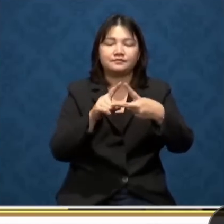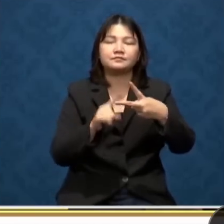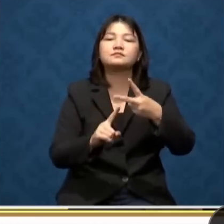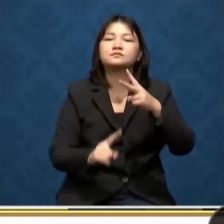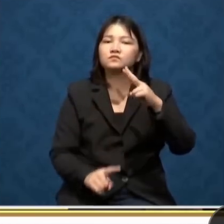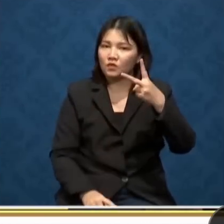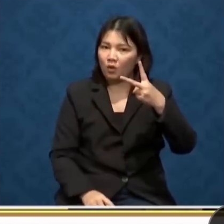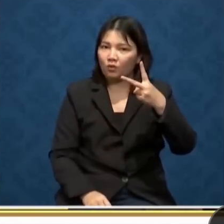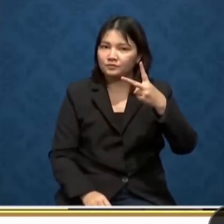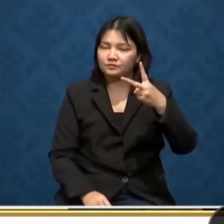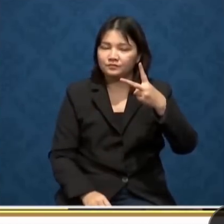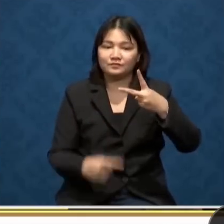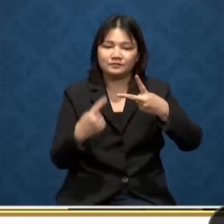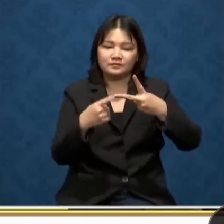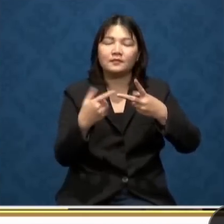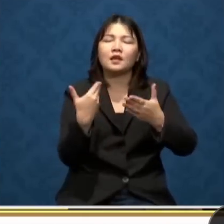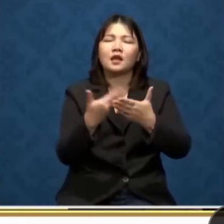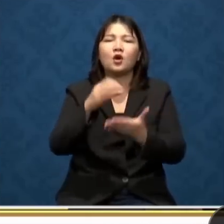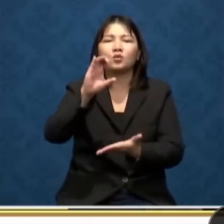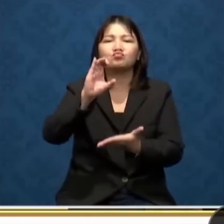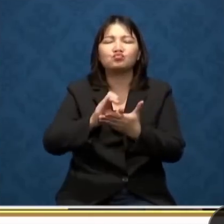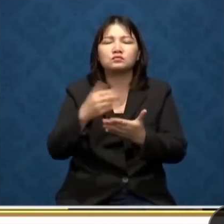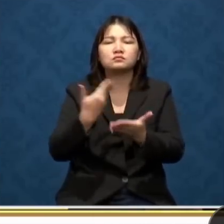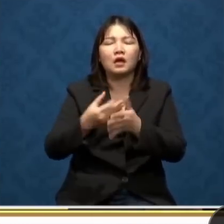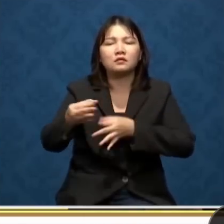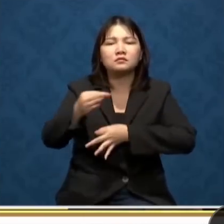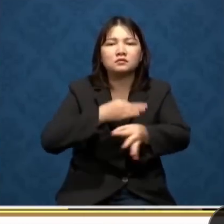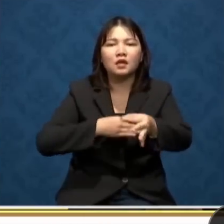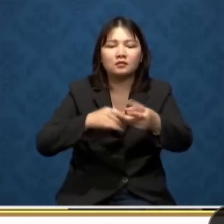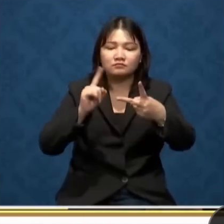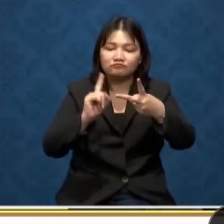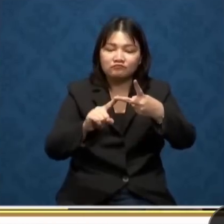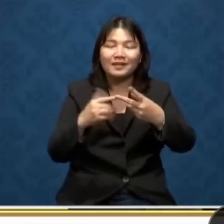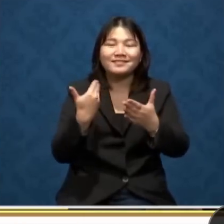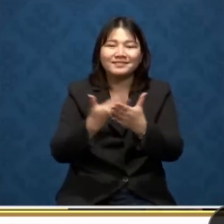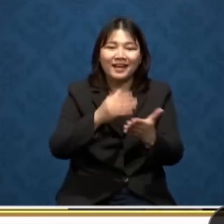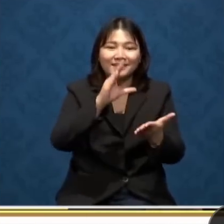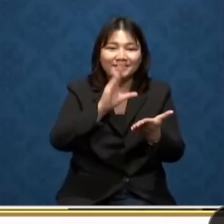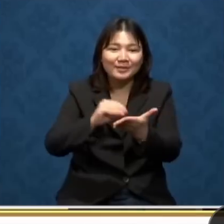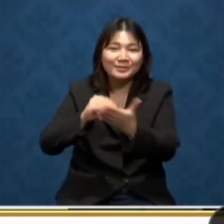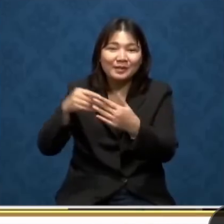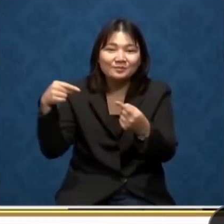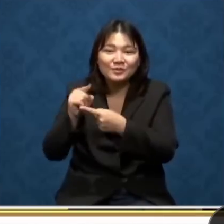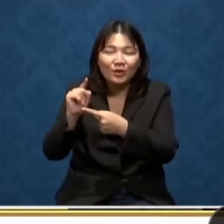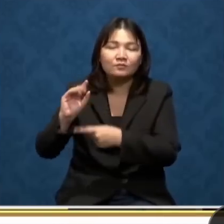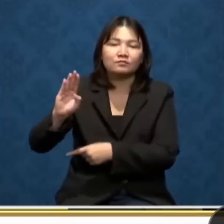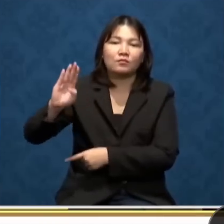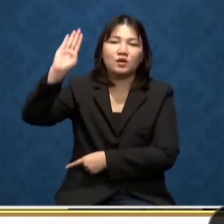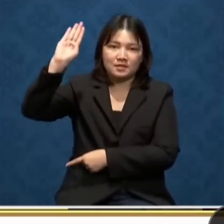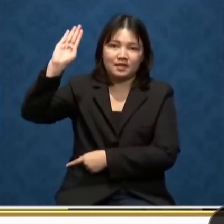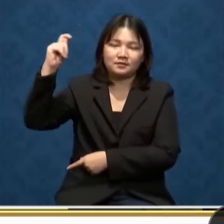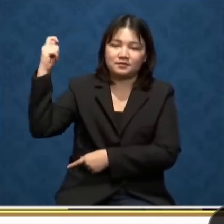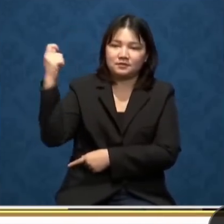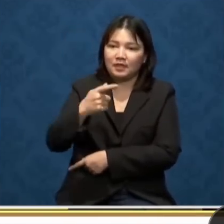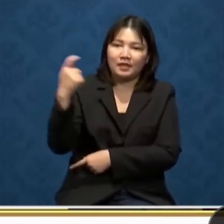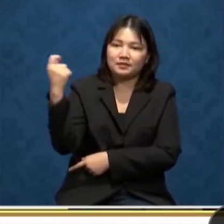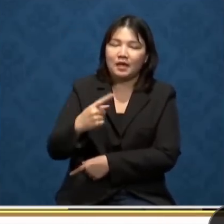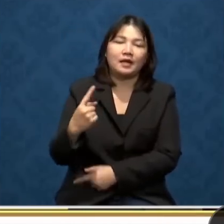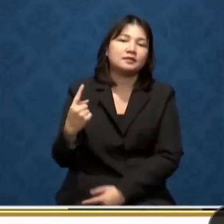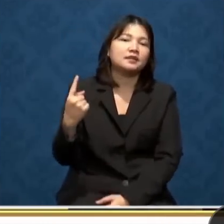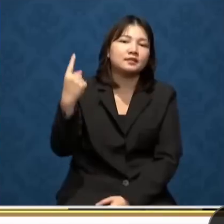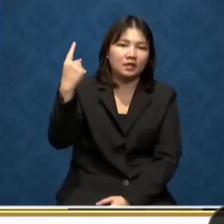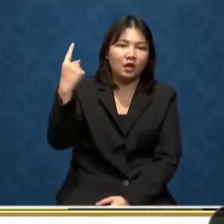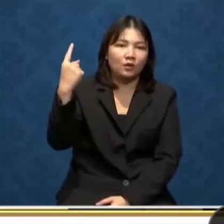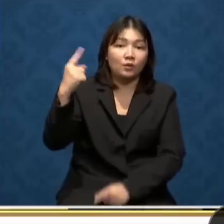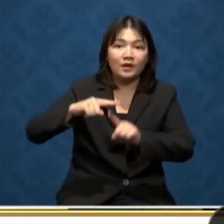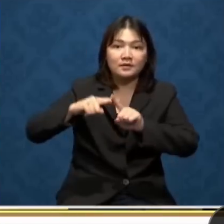ถาทผมได้ดูค่อ กรทุนเงทดแนก็คือเป็เงินที่จัดเก็บจากในจ้างเพีงฝายเดียวแต่ว่ามีก